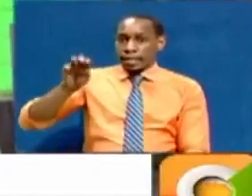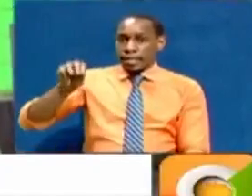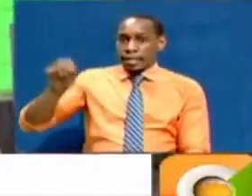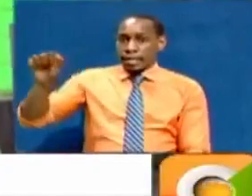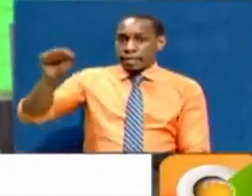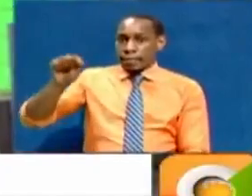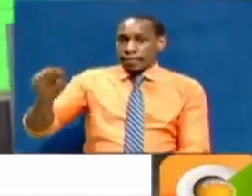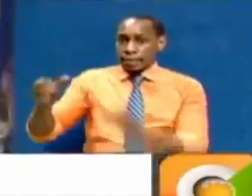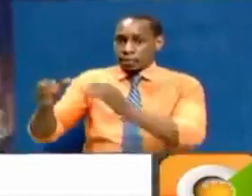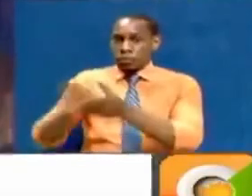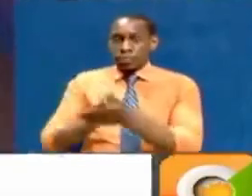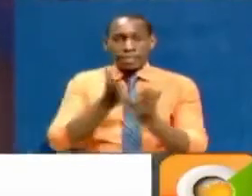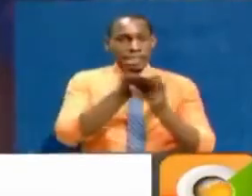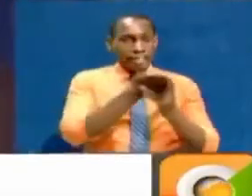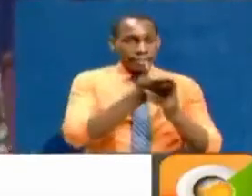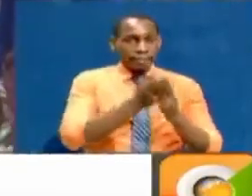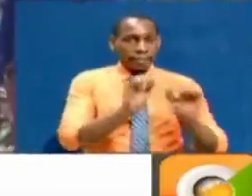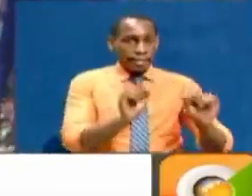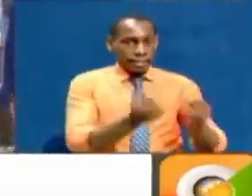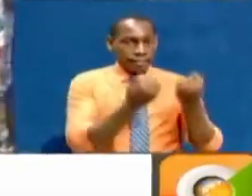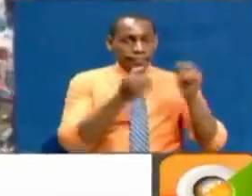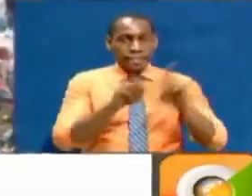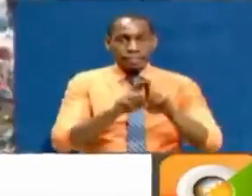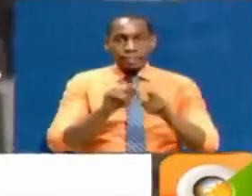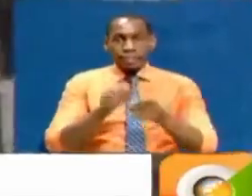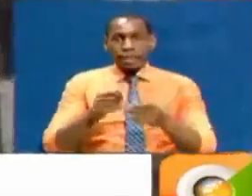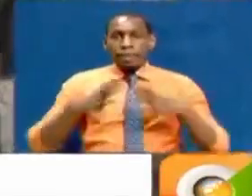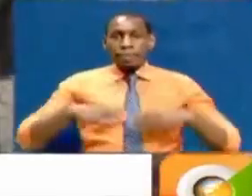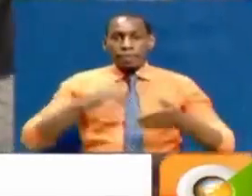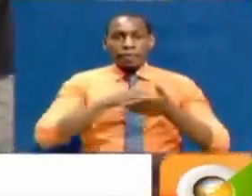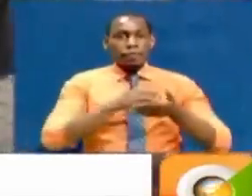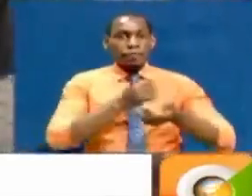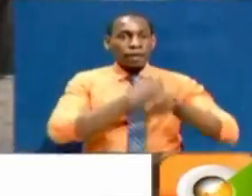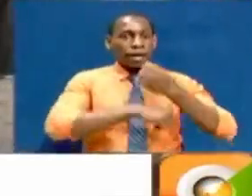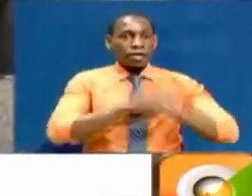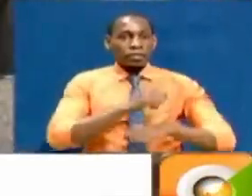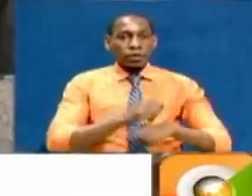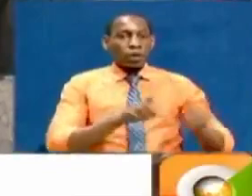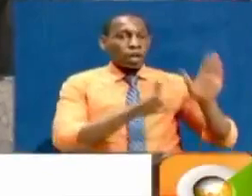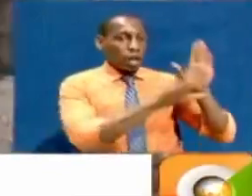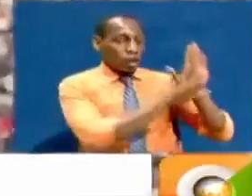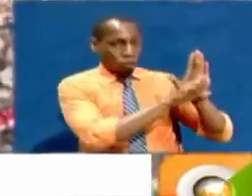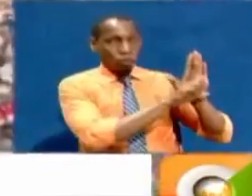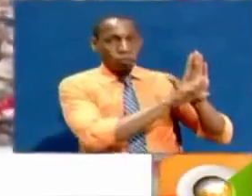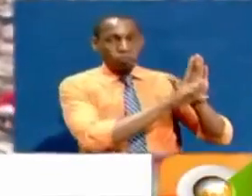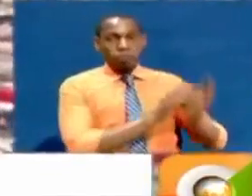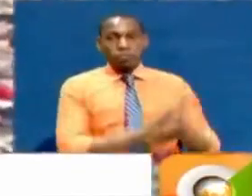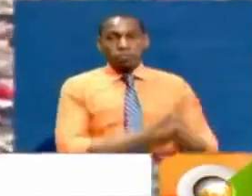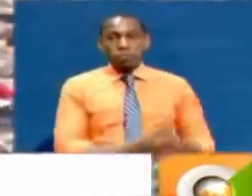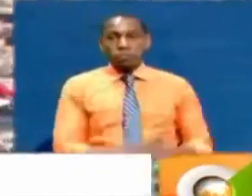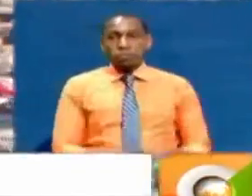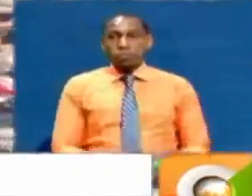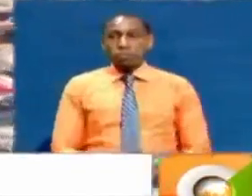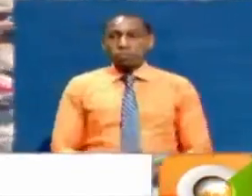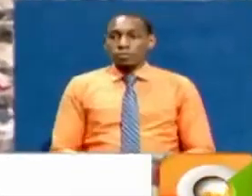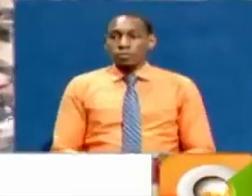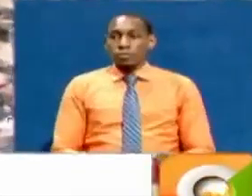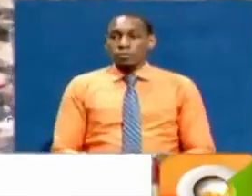NMS kuingilia kuwaokoa na pia wahusika kuchukuliwa hatua za kisheria.